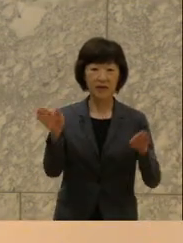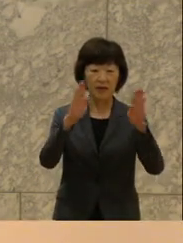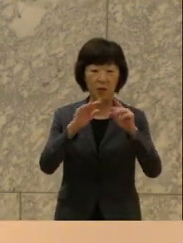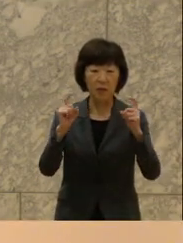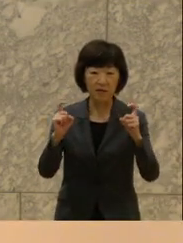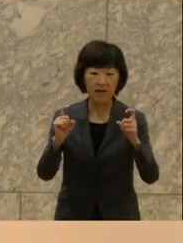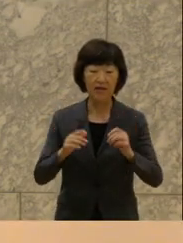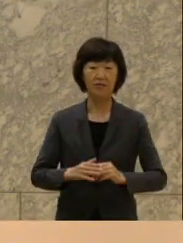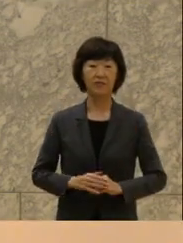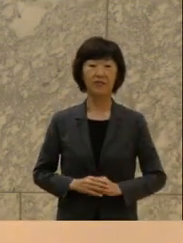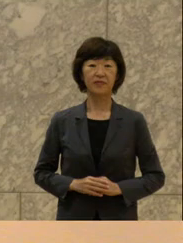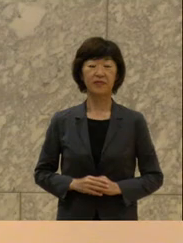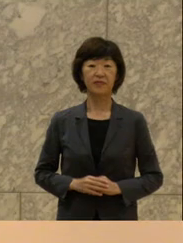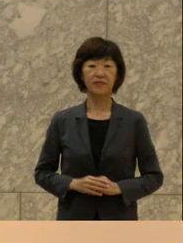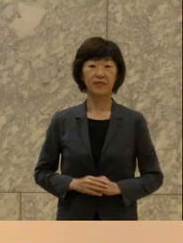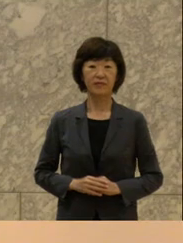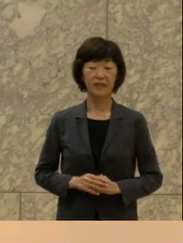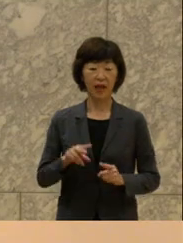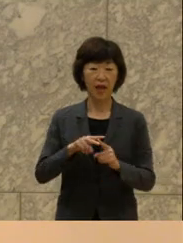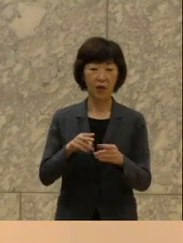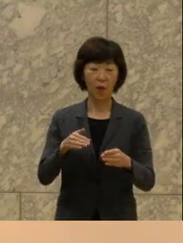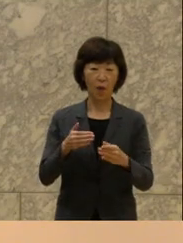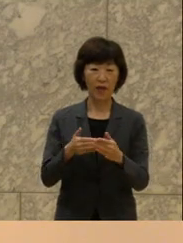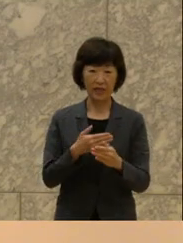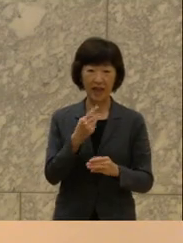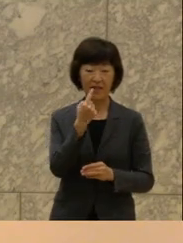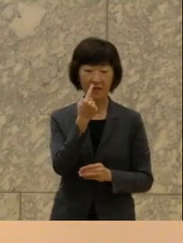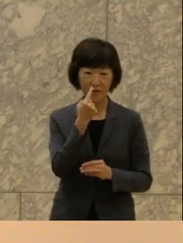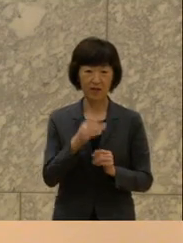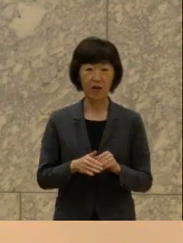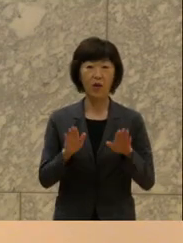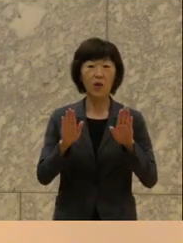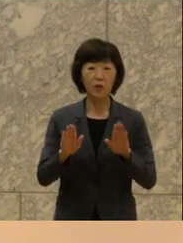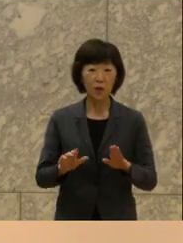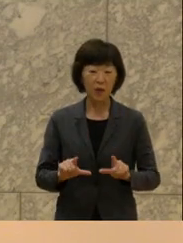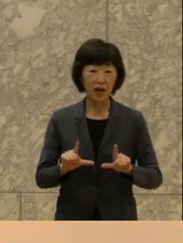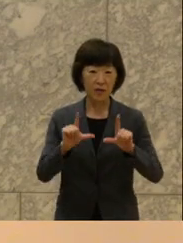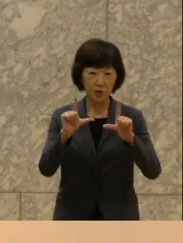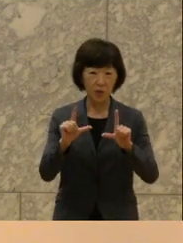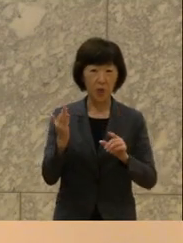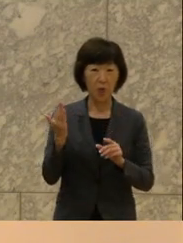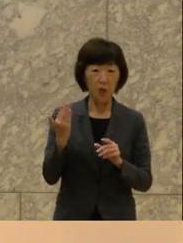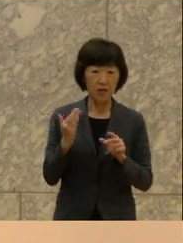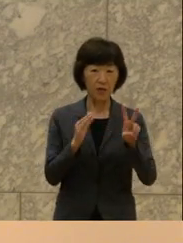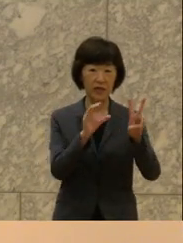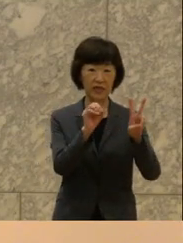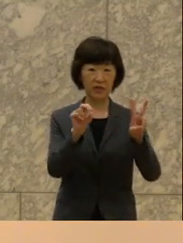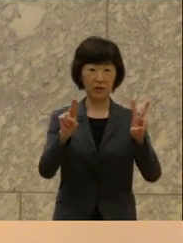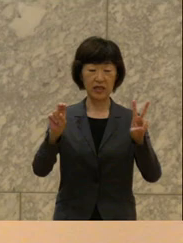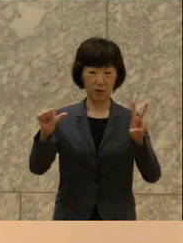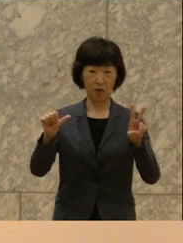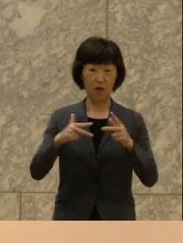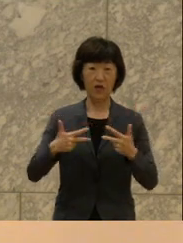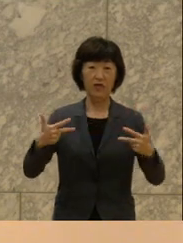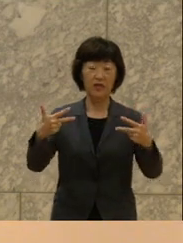こんばんは小池でございます本日は東京